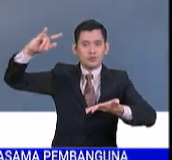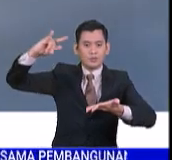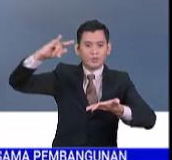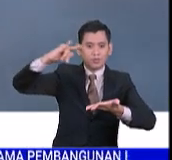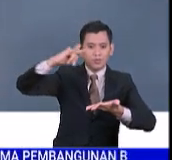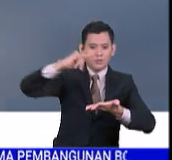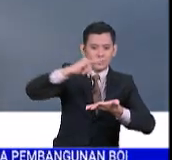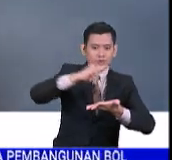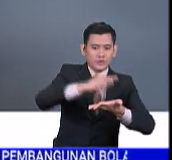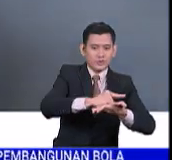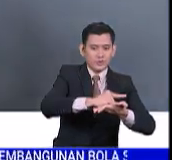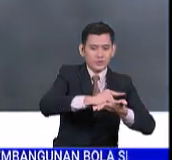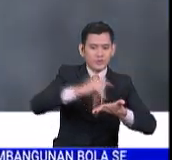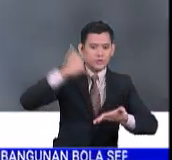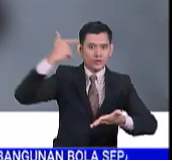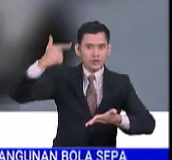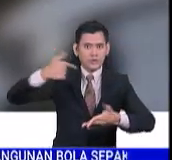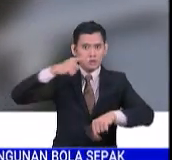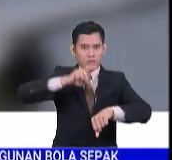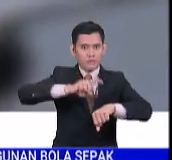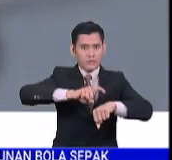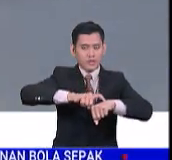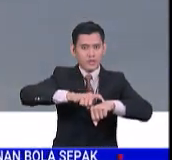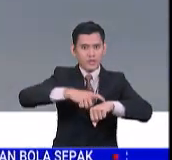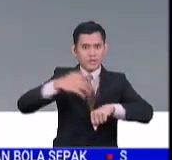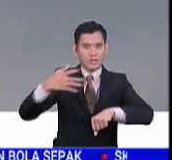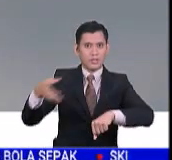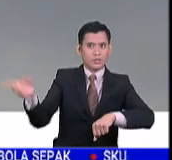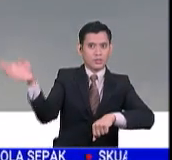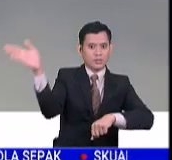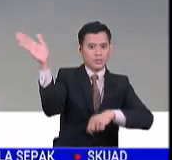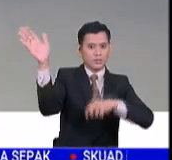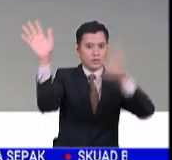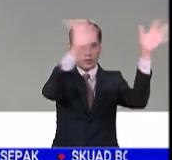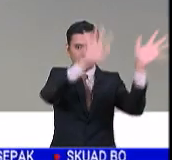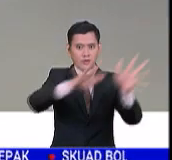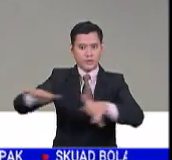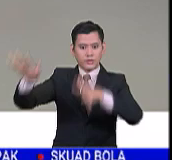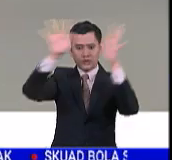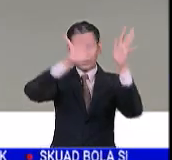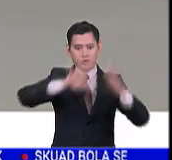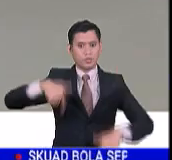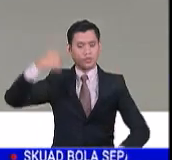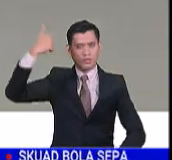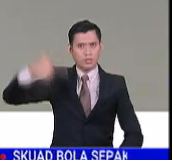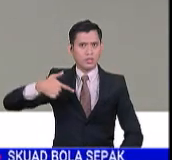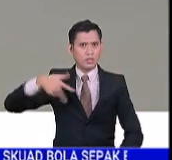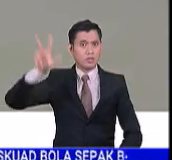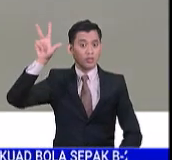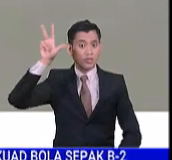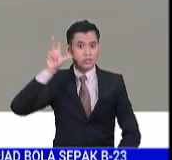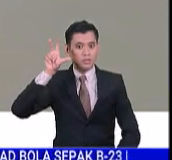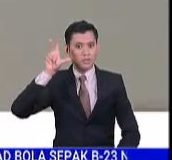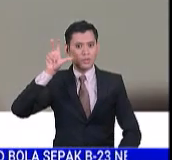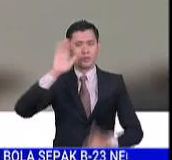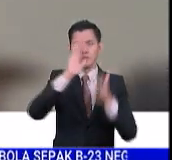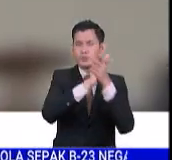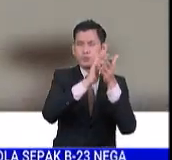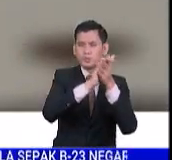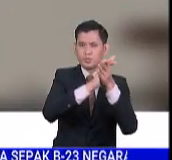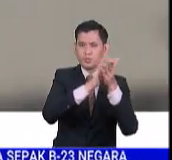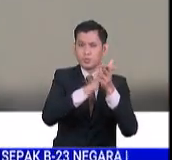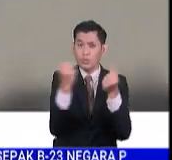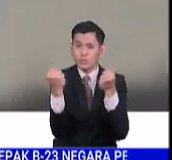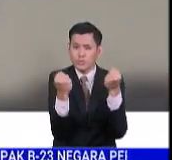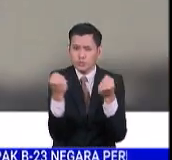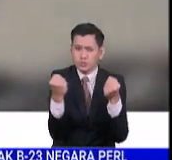Terbang Heathrow, London semasa Taufan Yunis melanda negara itu. Menerusi video, terdengar suara si perakam memuji juruterbang